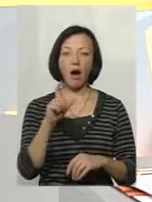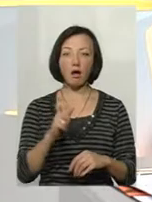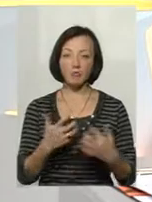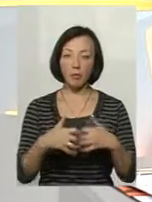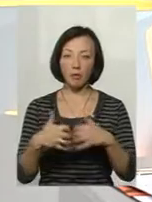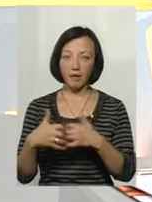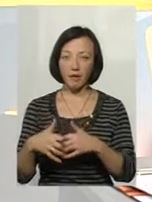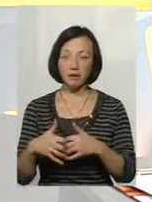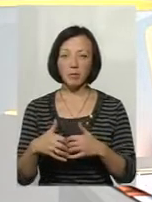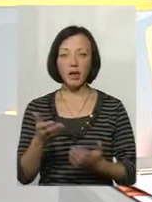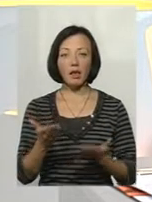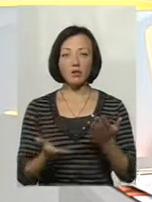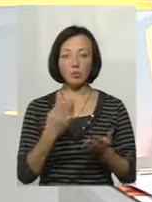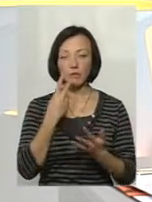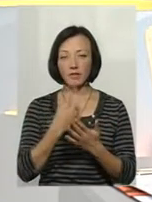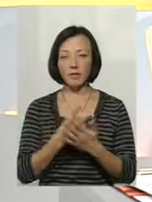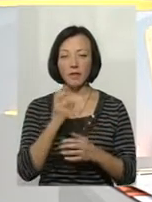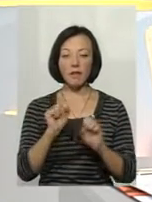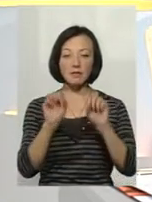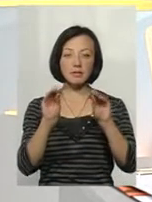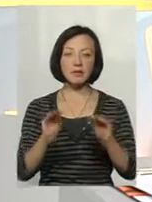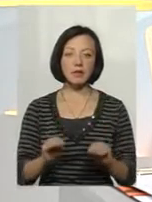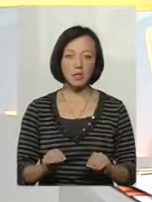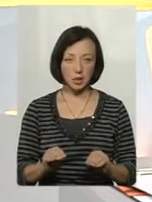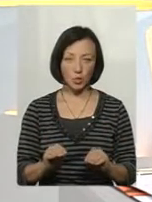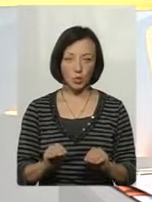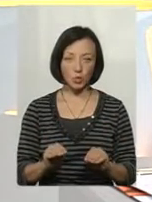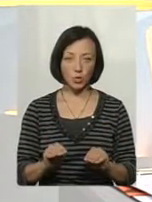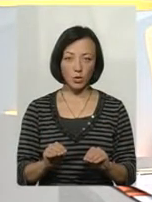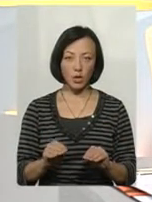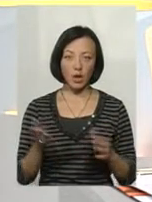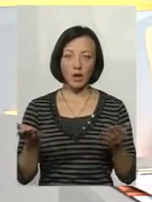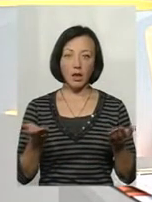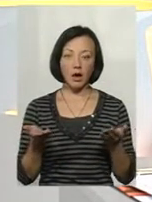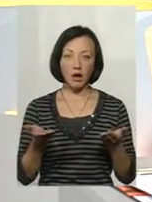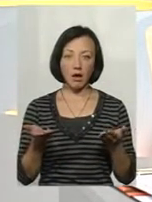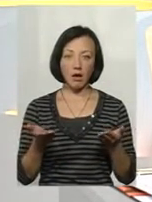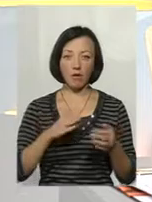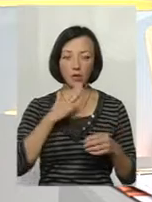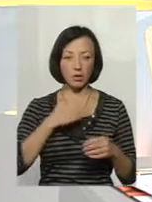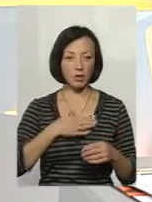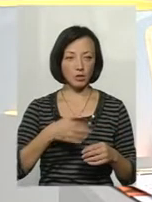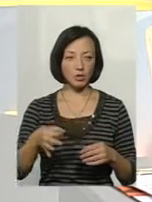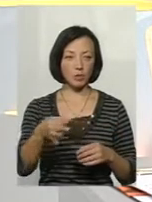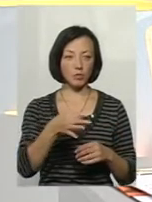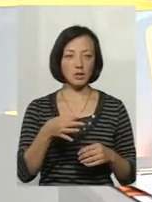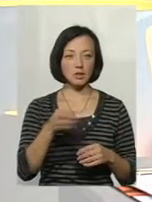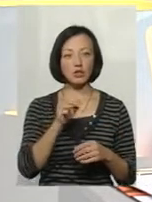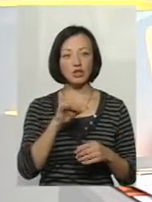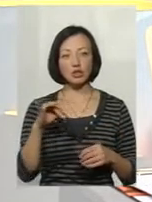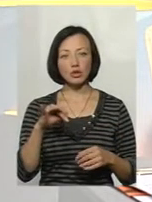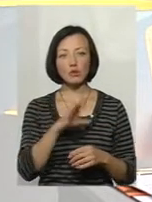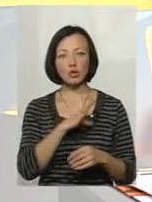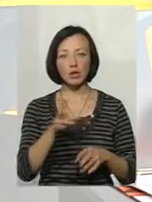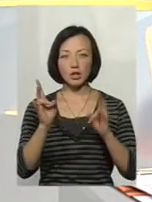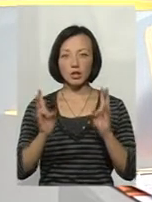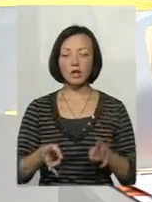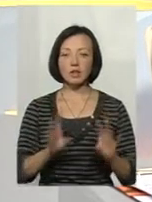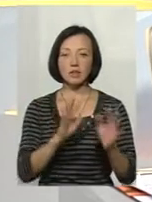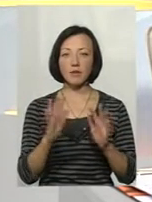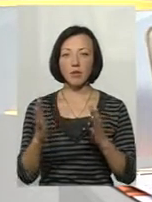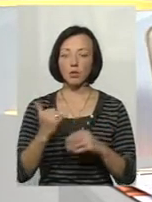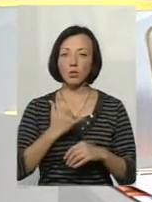А якщо поглянути на статистику, яка по нашій області, чи були нещасні